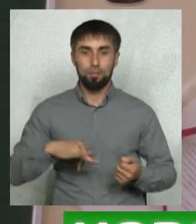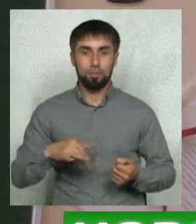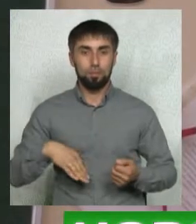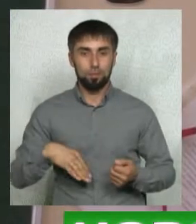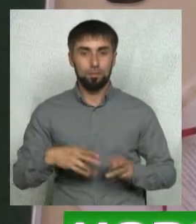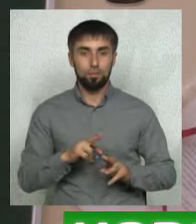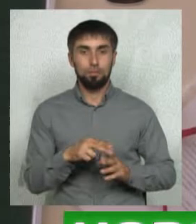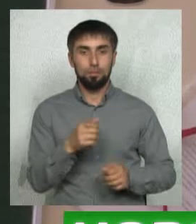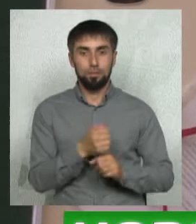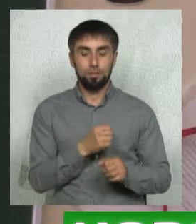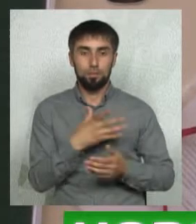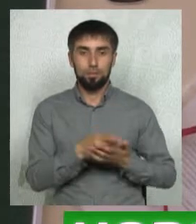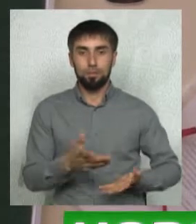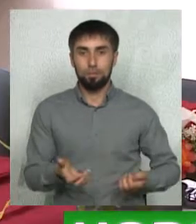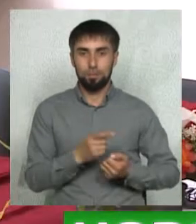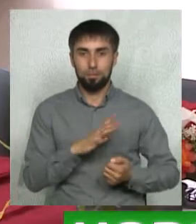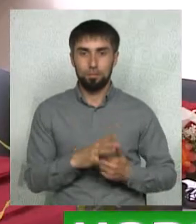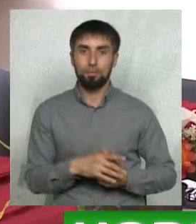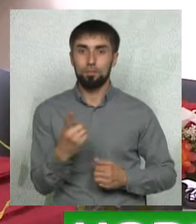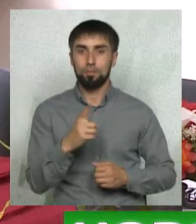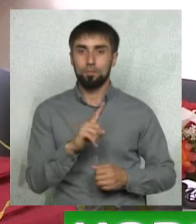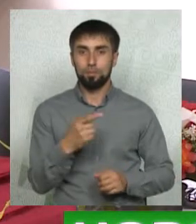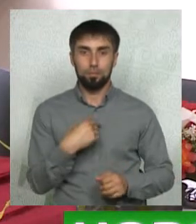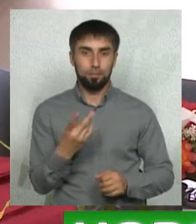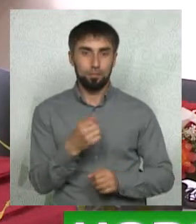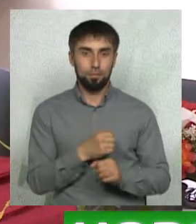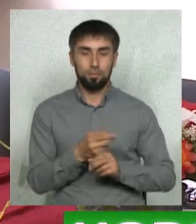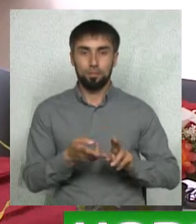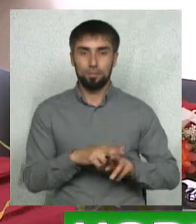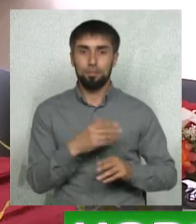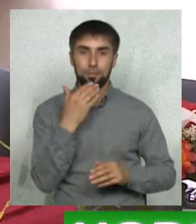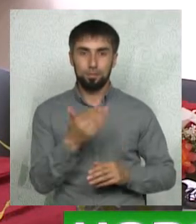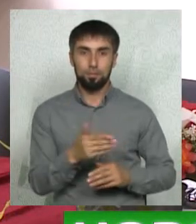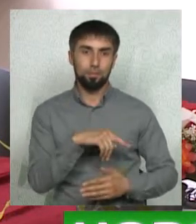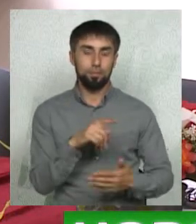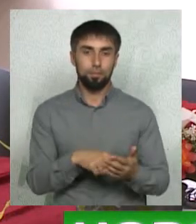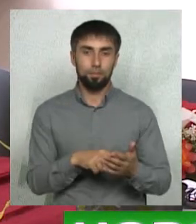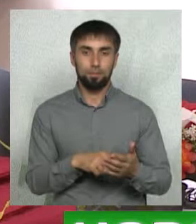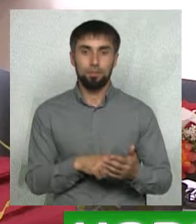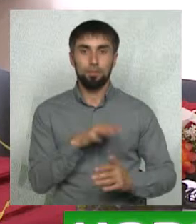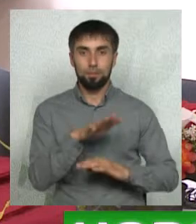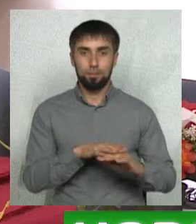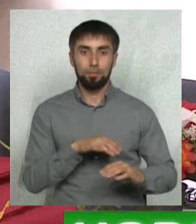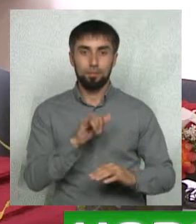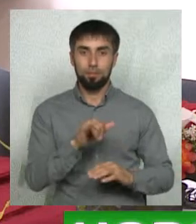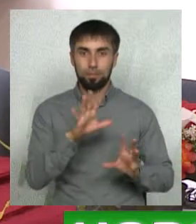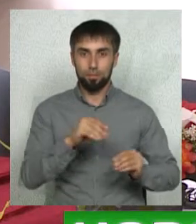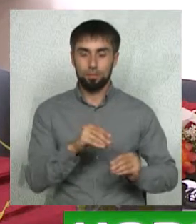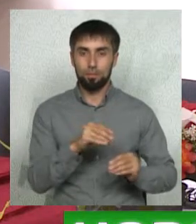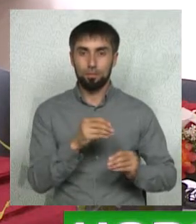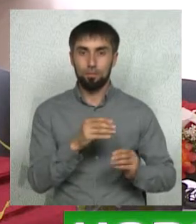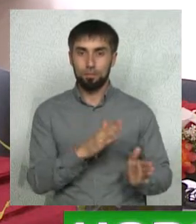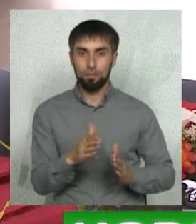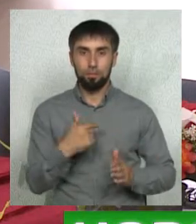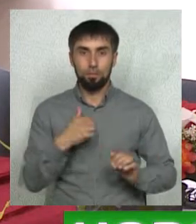пациента, предпринять попытки спасения. Первое, что нам надо сделать, это спросить, задать вопрос. Извините, а с вами все в порядке? Я могу